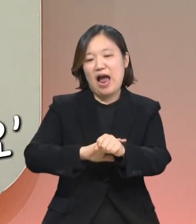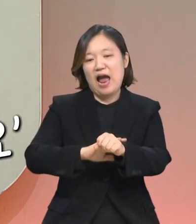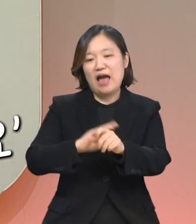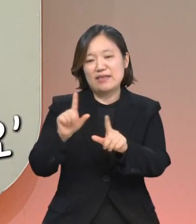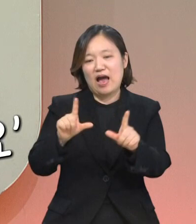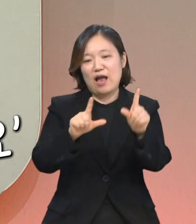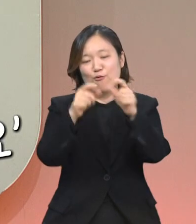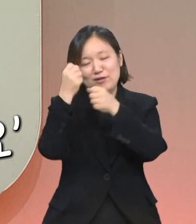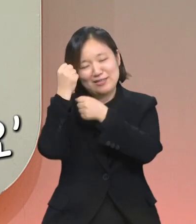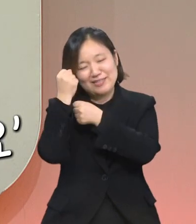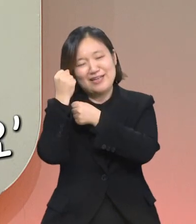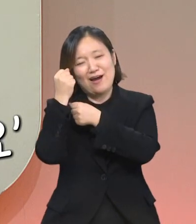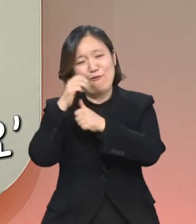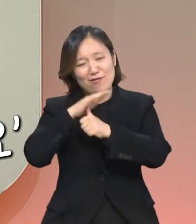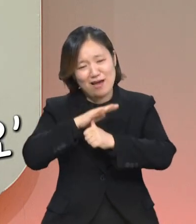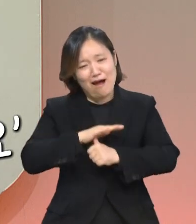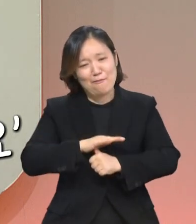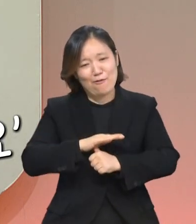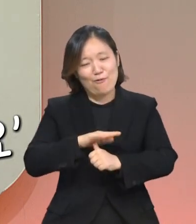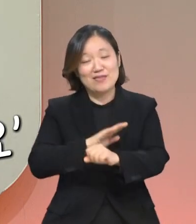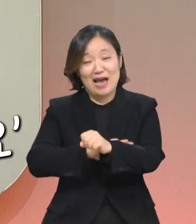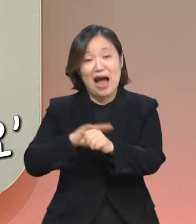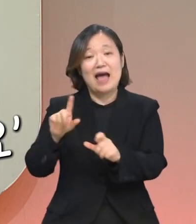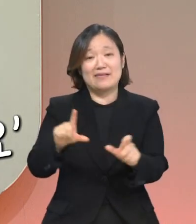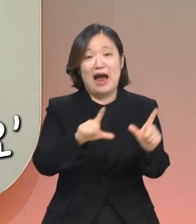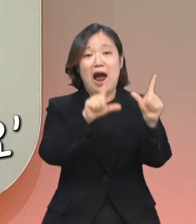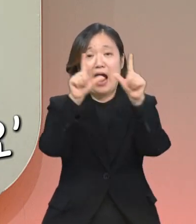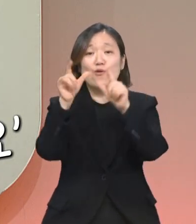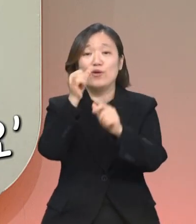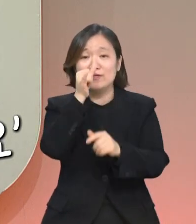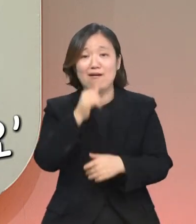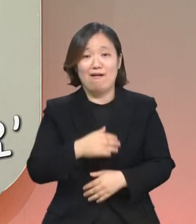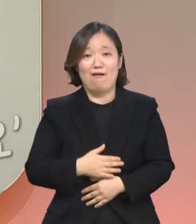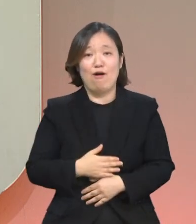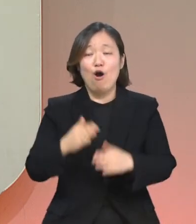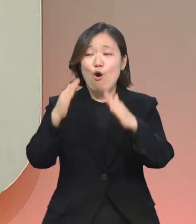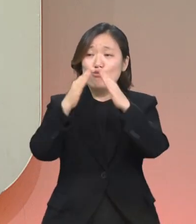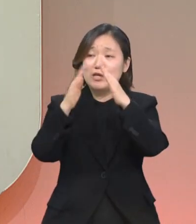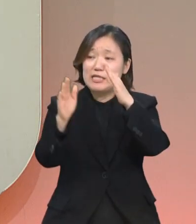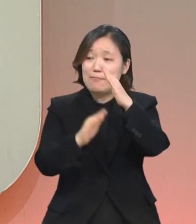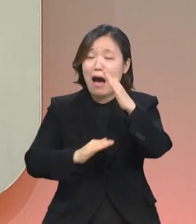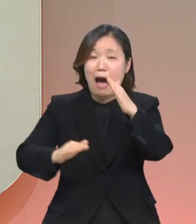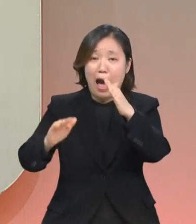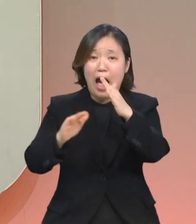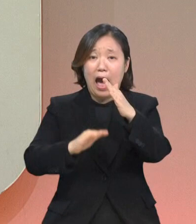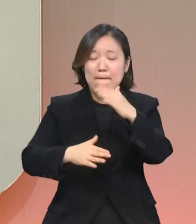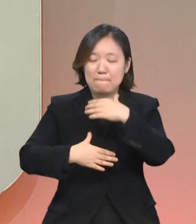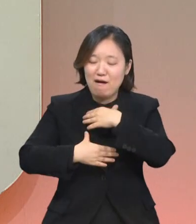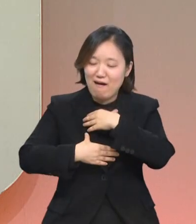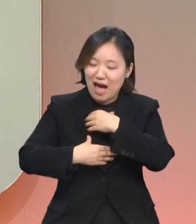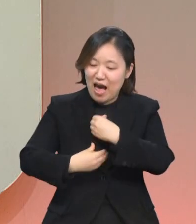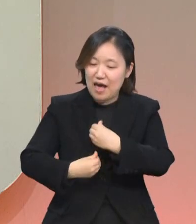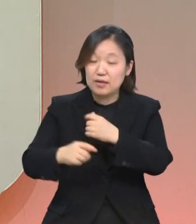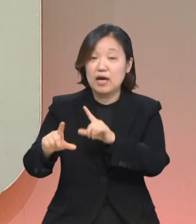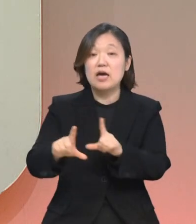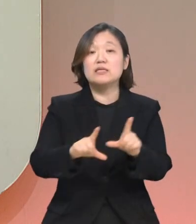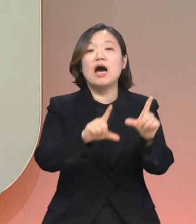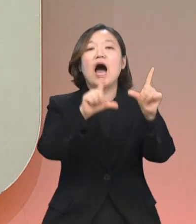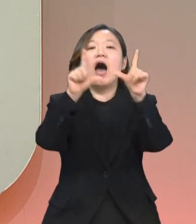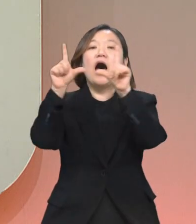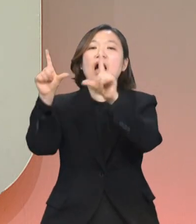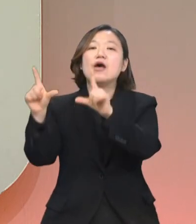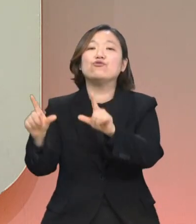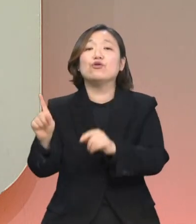살아온 거예요 스님 그래도 우리 집안이 이만큼이라도 편안하게 살 수 있었던